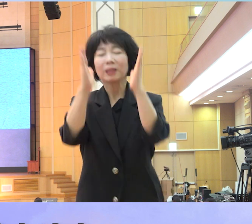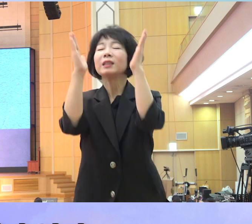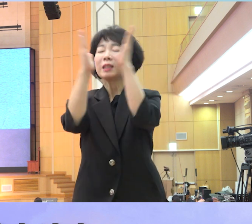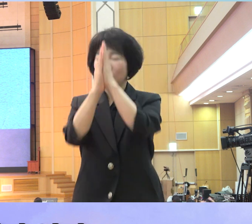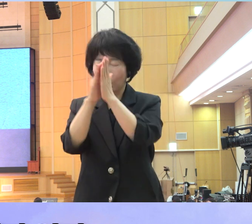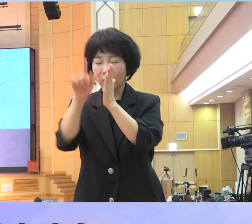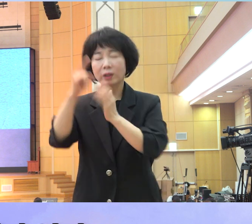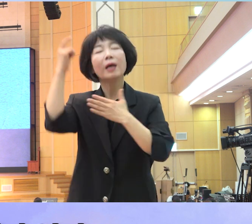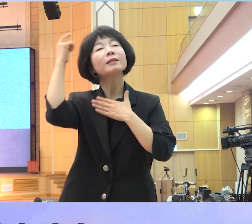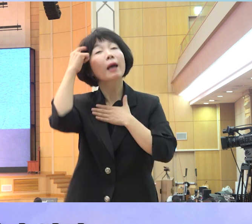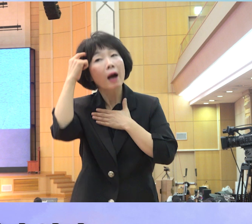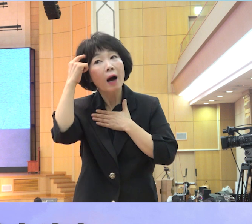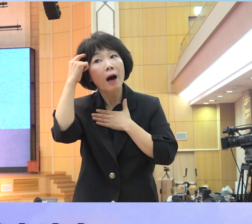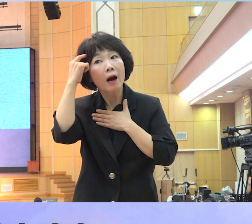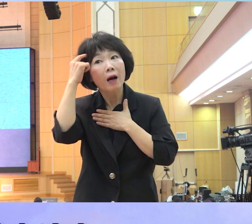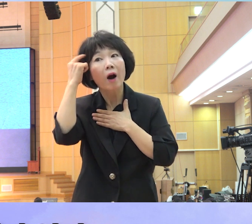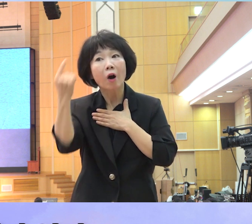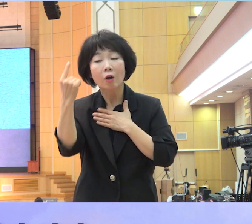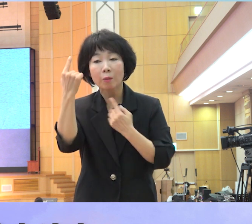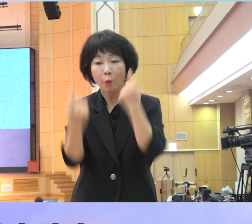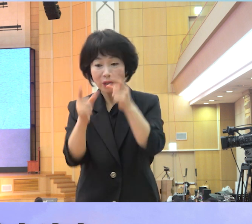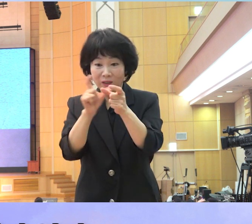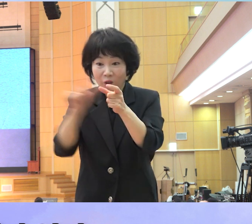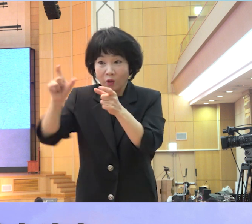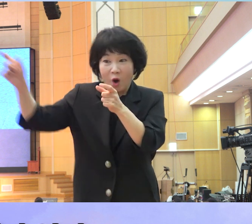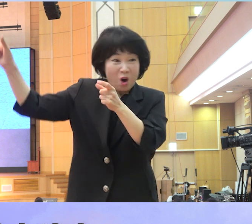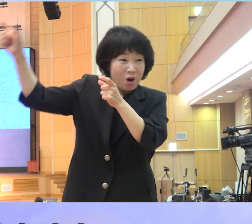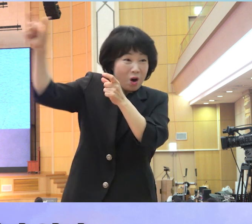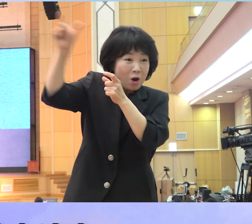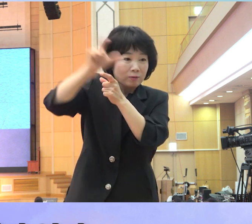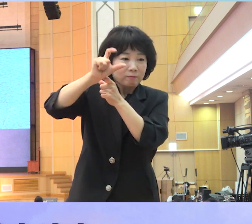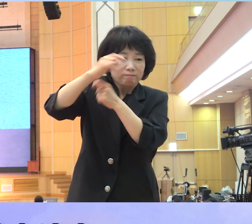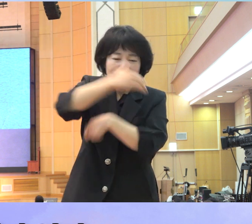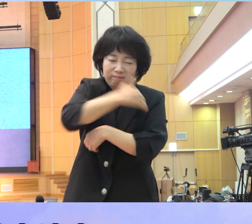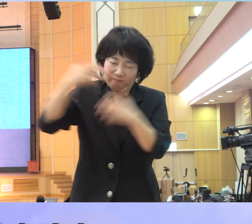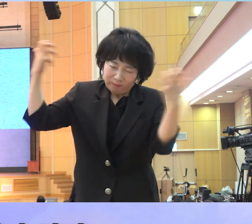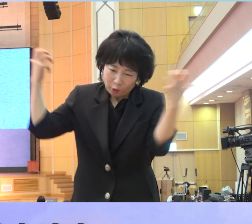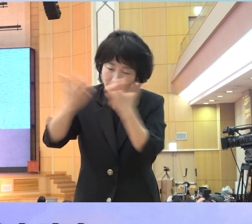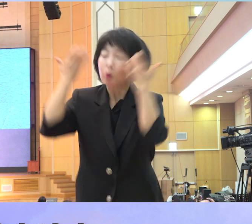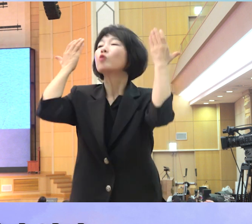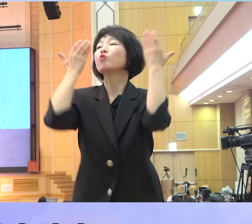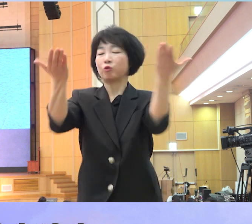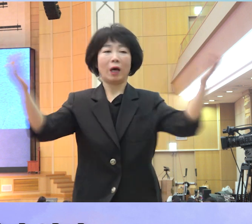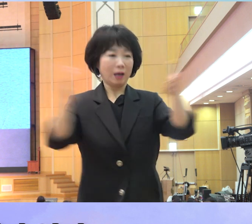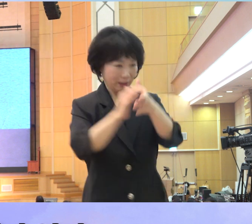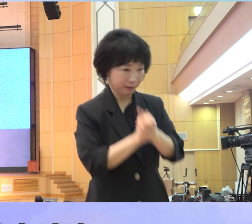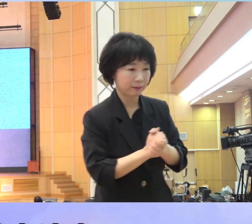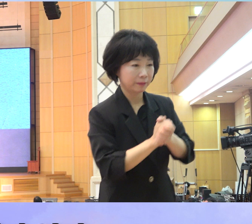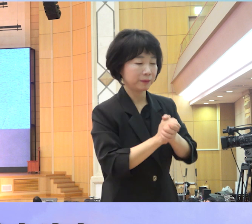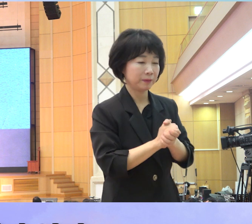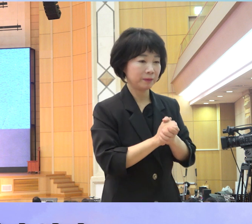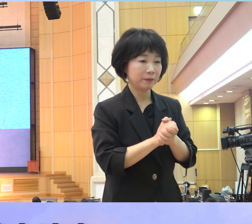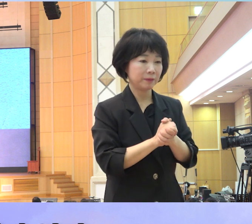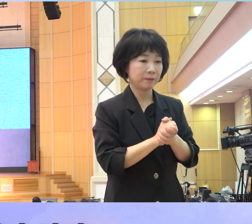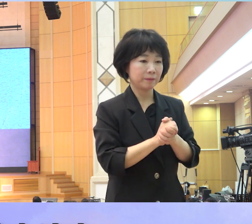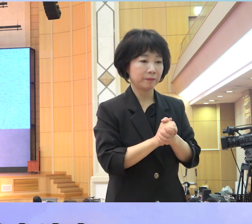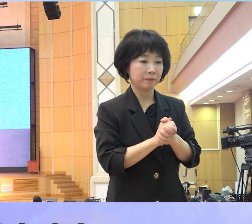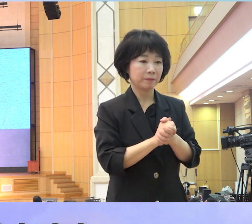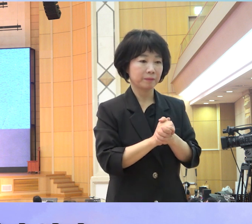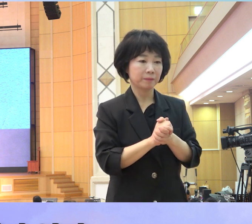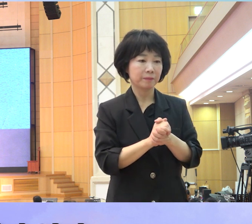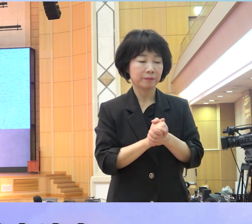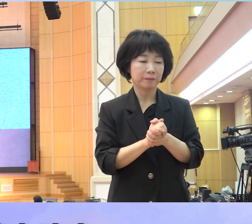구하는 것이나 생각하는 것에 더 넘치도록 능히 하실 이에게. 할렐루야.